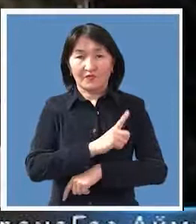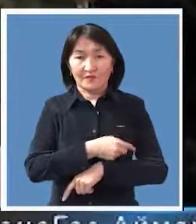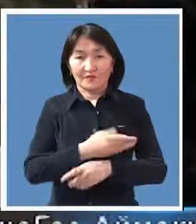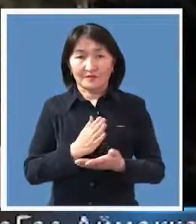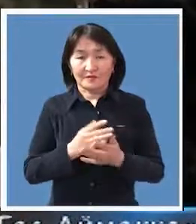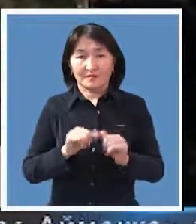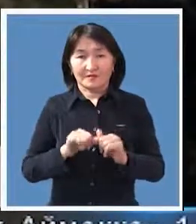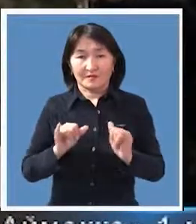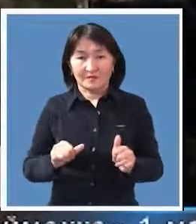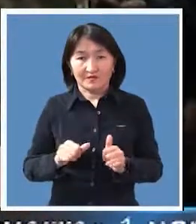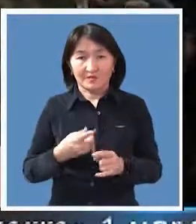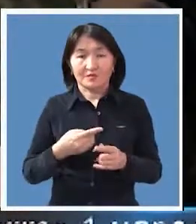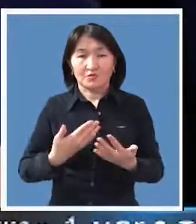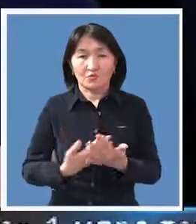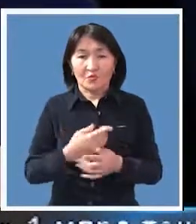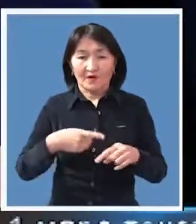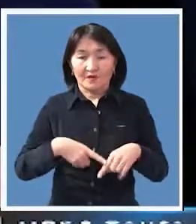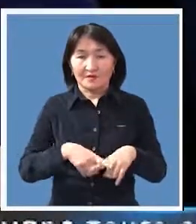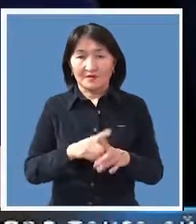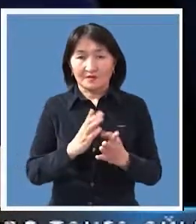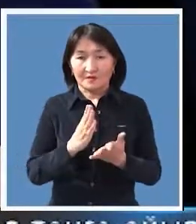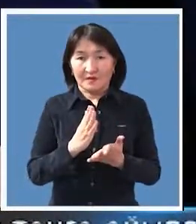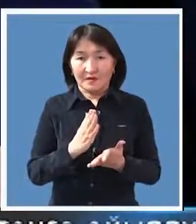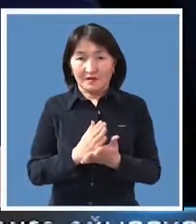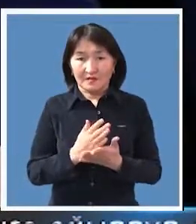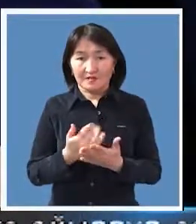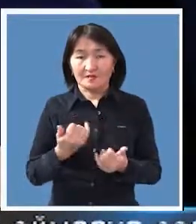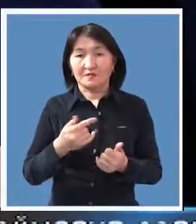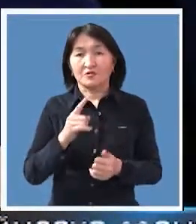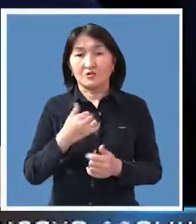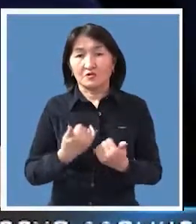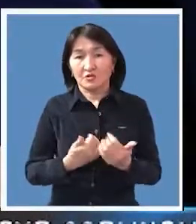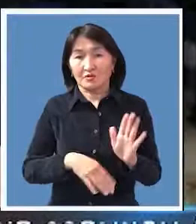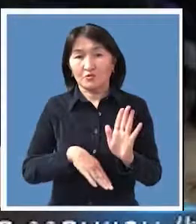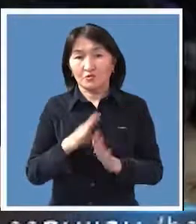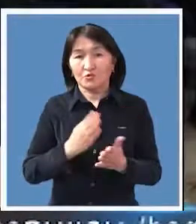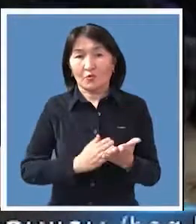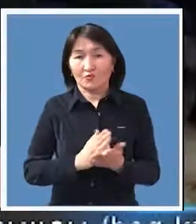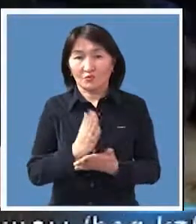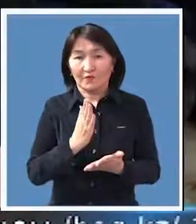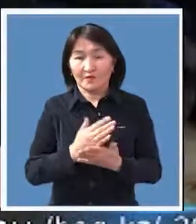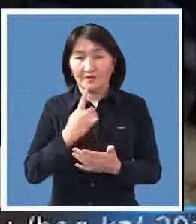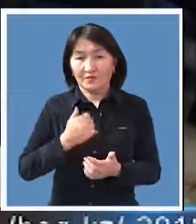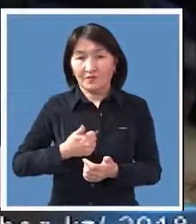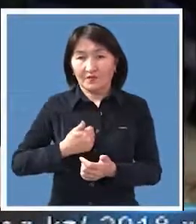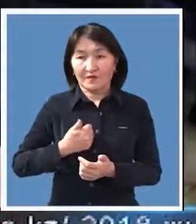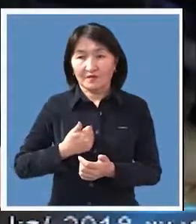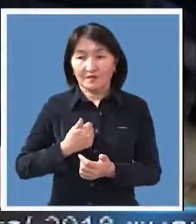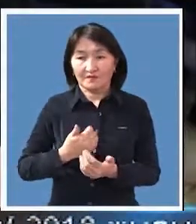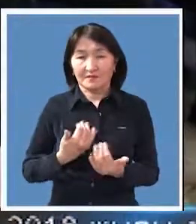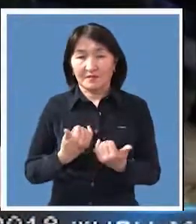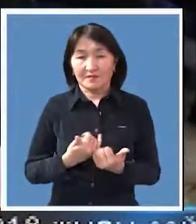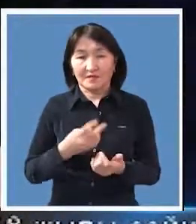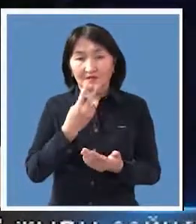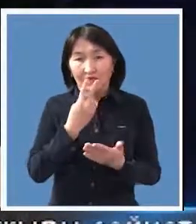сайын әскери техникалар да жаңарып, жауынгерлердің әлеуеті де артып келеді. Бүгінгі шараға мұрындық болған бөлім басшылары сарбаздар